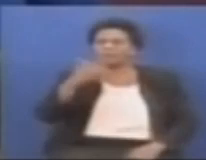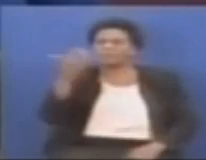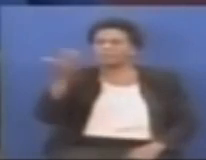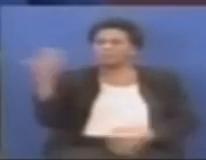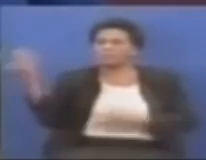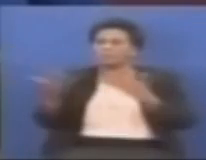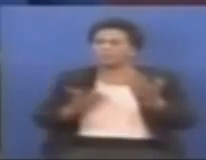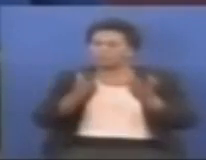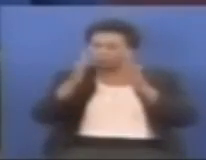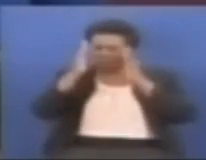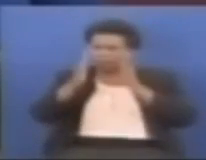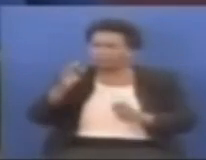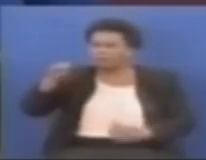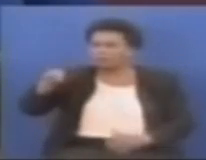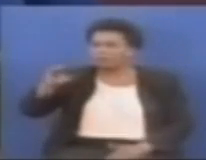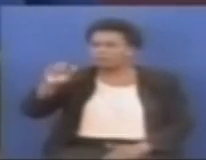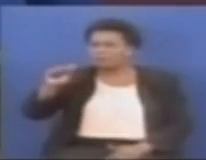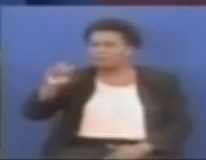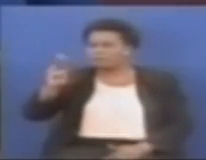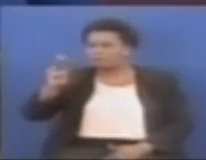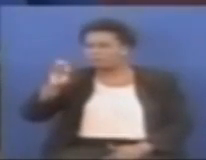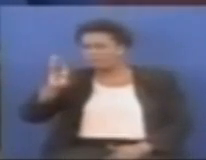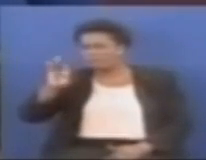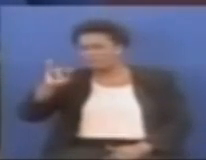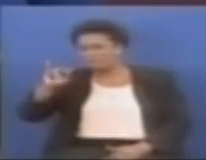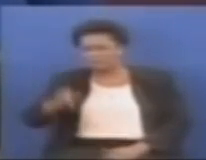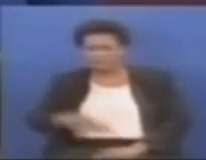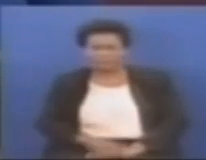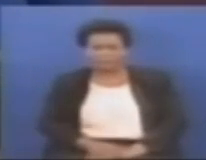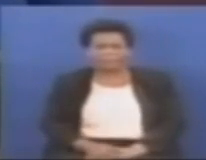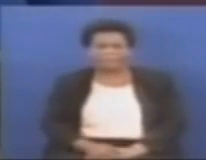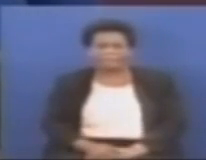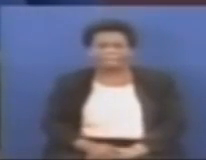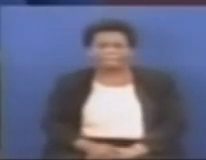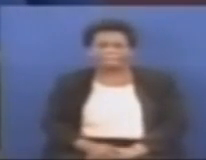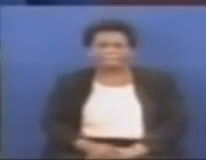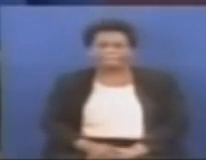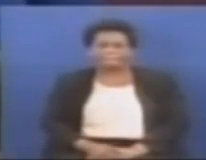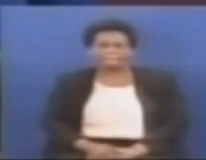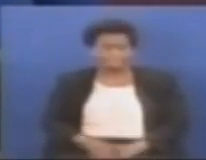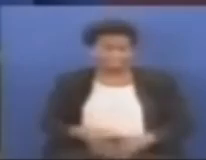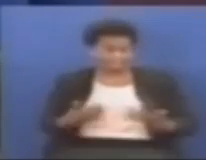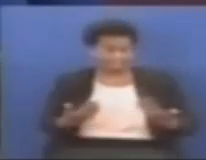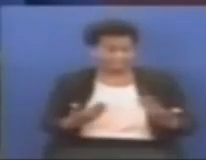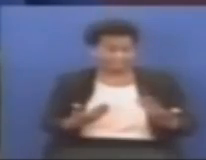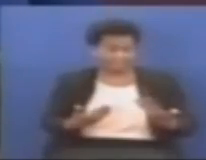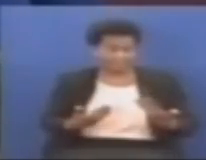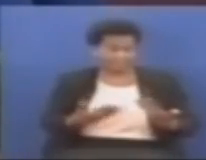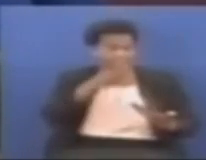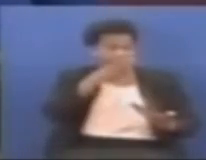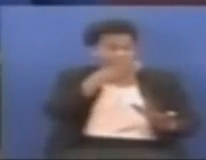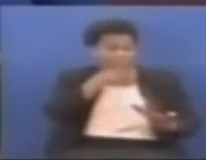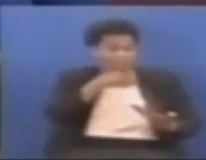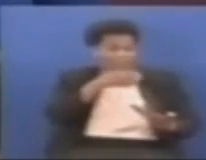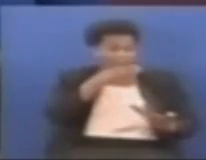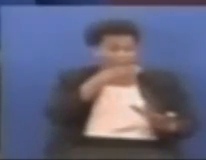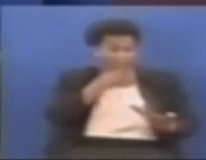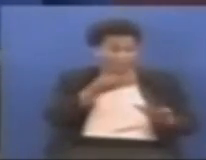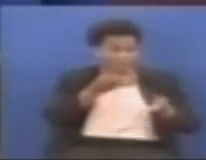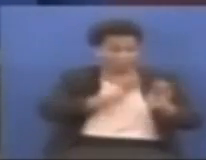40. Ni mtu makini na mtu mchapakazi, mtu hodari, mzalendo. Nina hakika